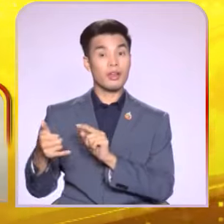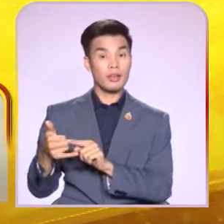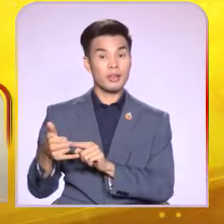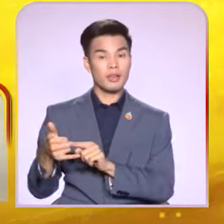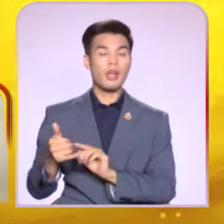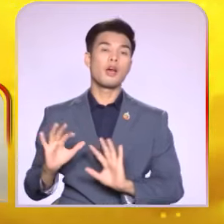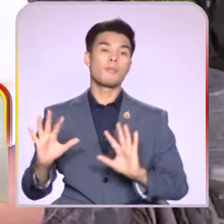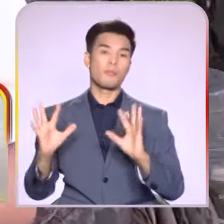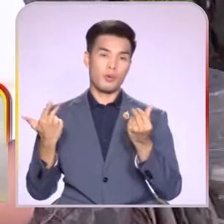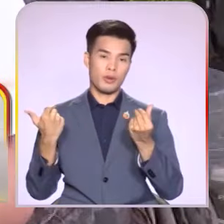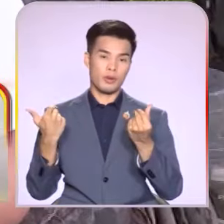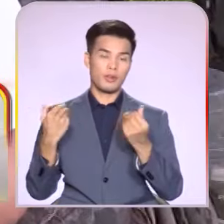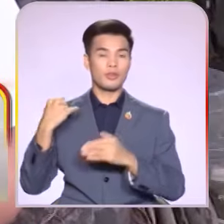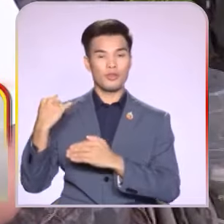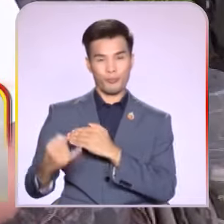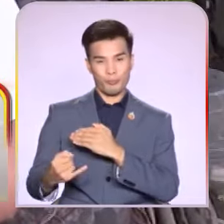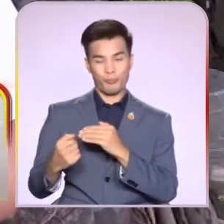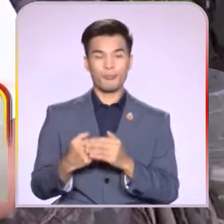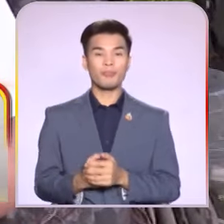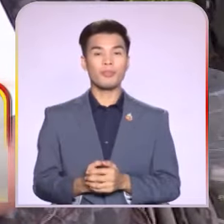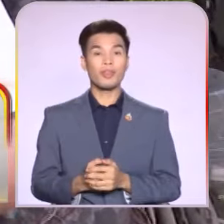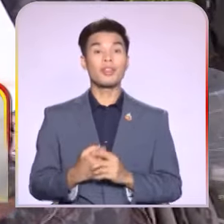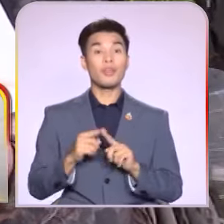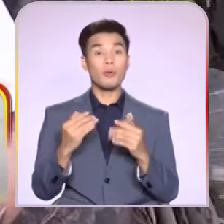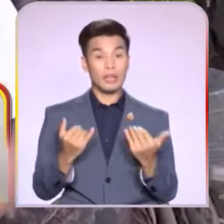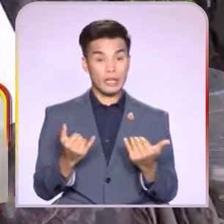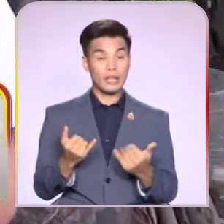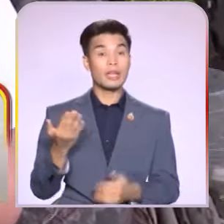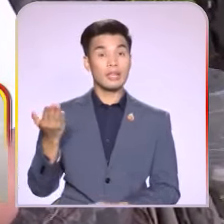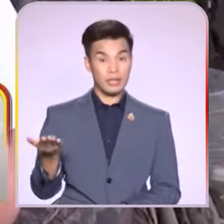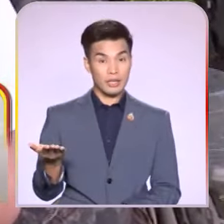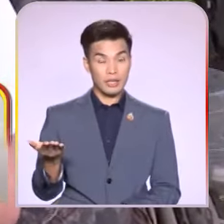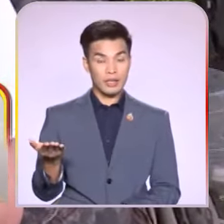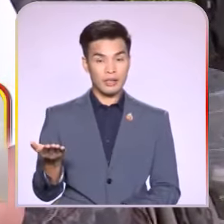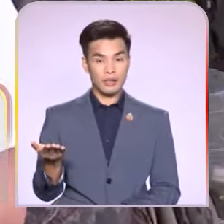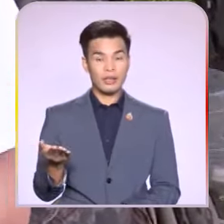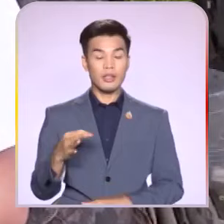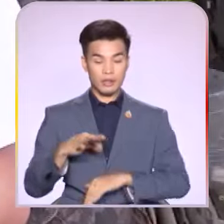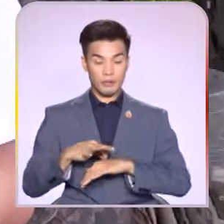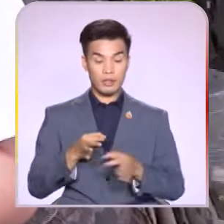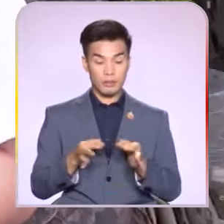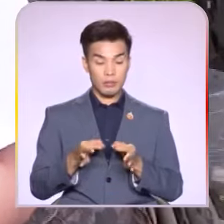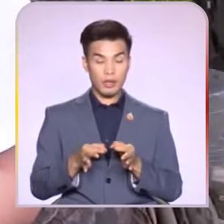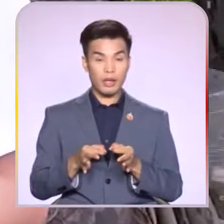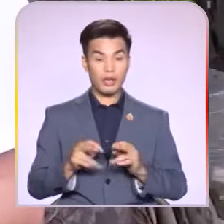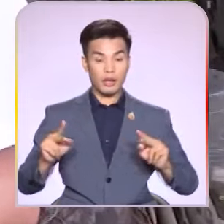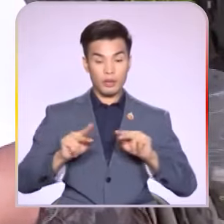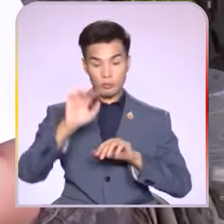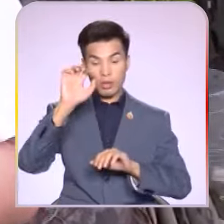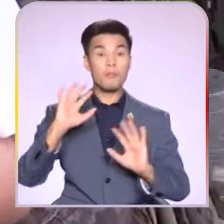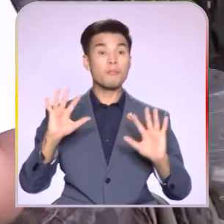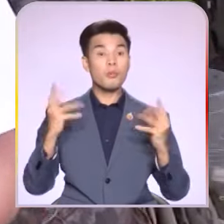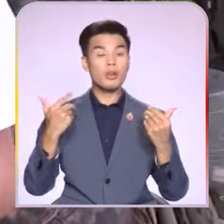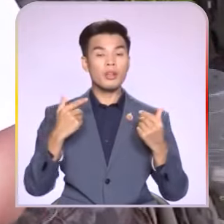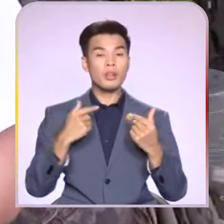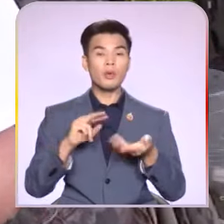พก็พ้นไปด้วยก ็ จบ ไปด้วยนะฮะ แต่ทีนี้ทางด้านคุณเอกภพเนี่ยก็บอกว่าตำแหน่งที่ปรึกษามท.1หมดวาระไปตามรัฐบาล